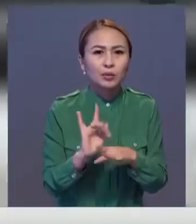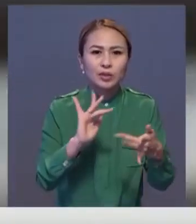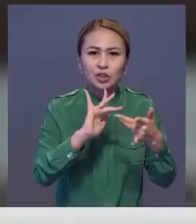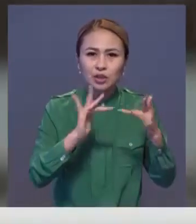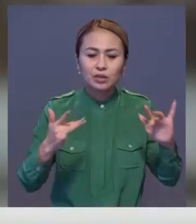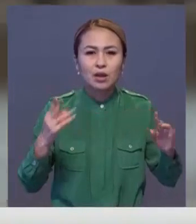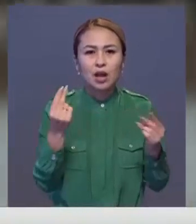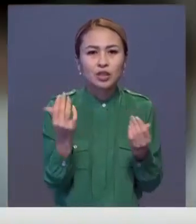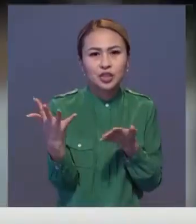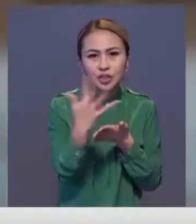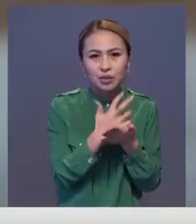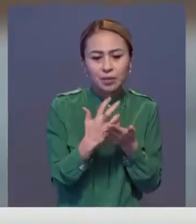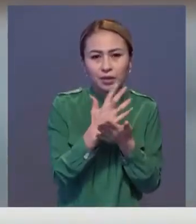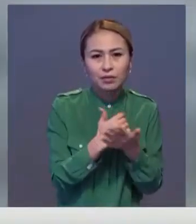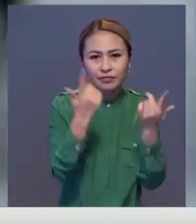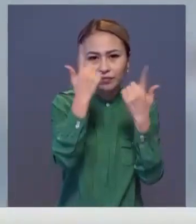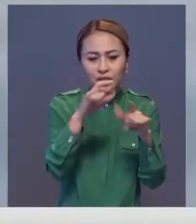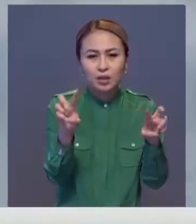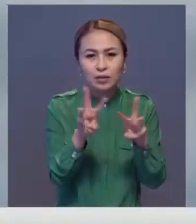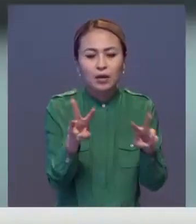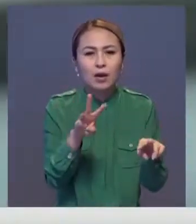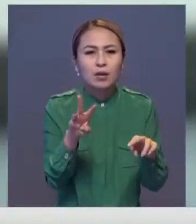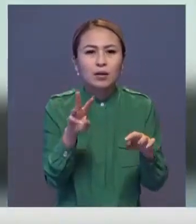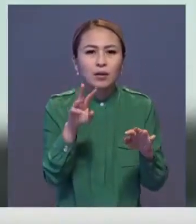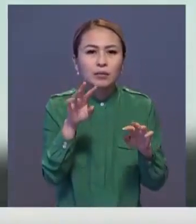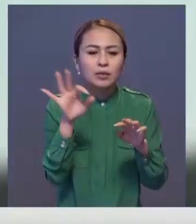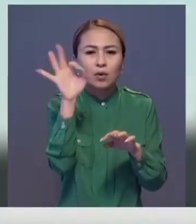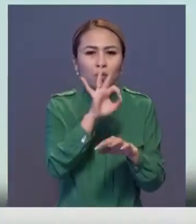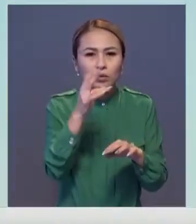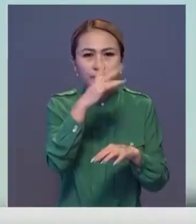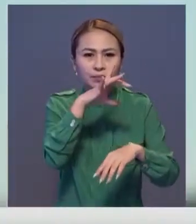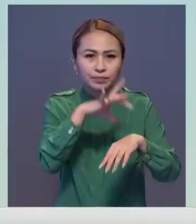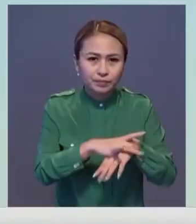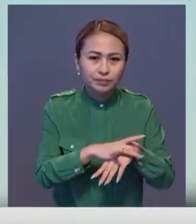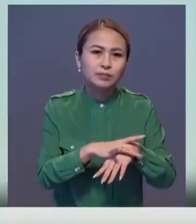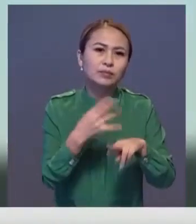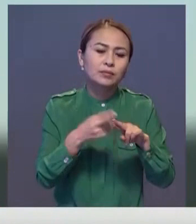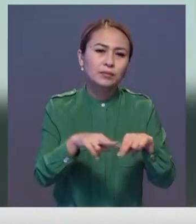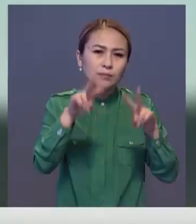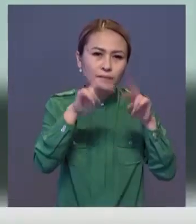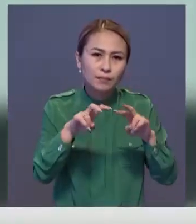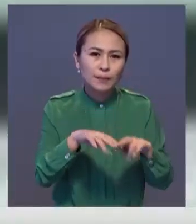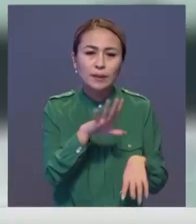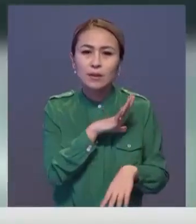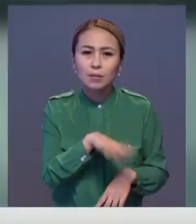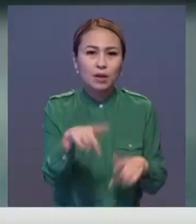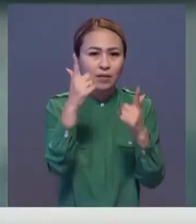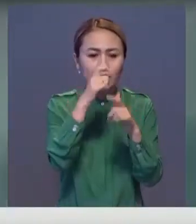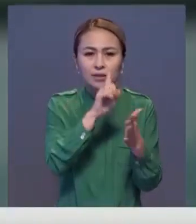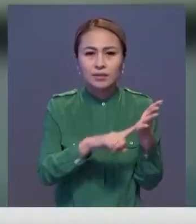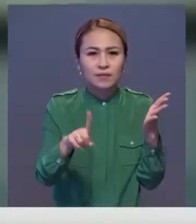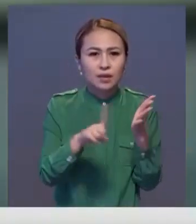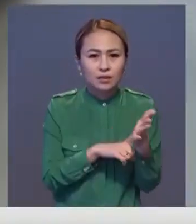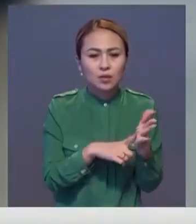алаяқтардың әлеуметтік желілерде ақша жинап жатқаны анықталды. Төтенше жағдайлар министрлігінің өкілдері халықта тексерілмеген ақпараттарға